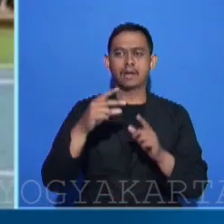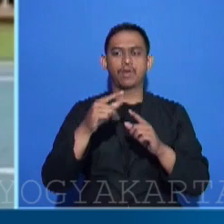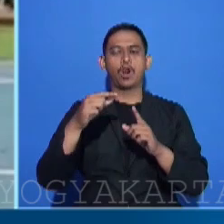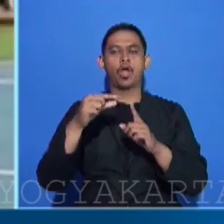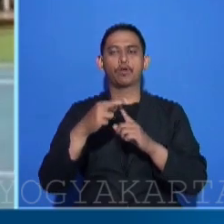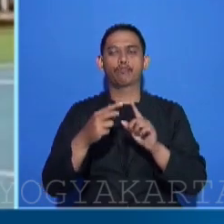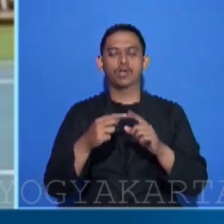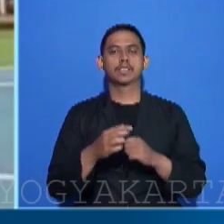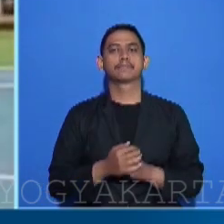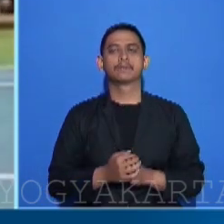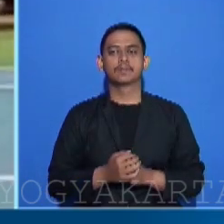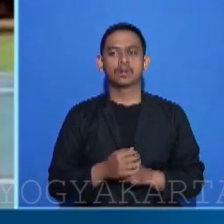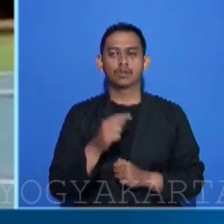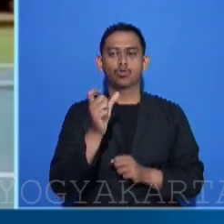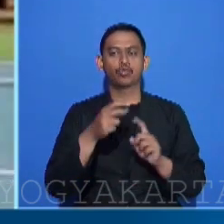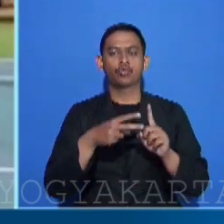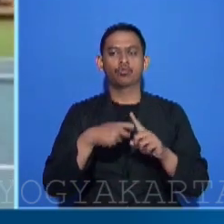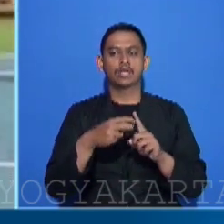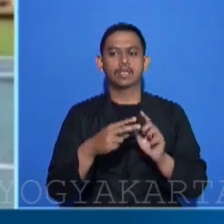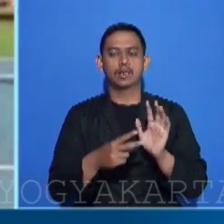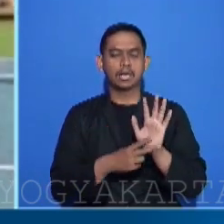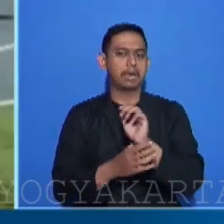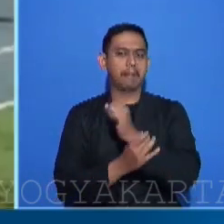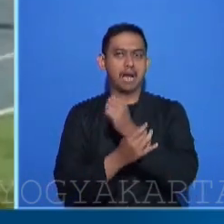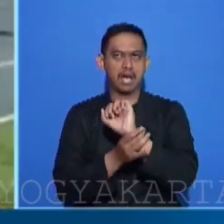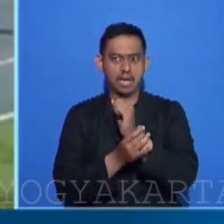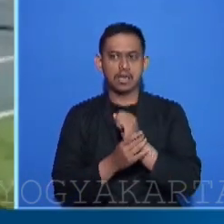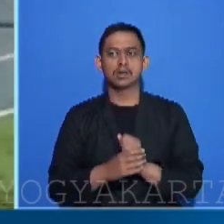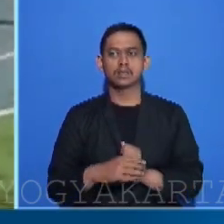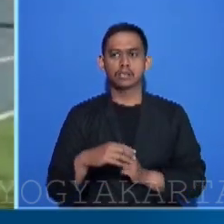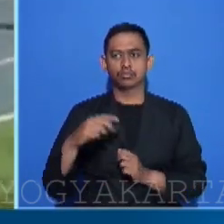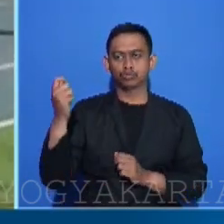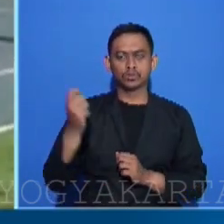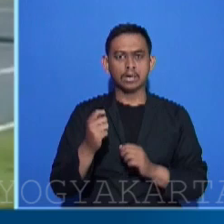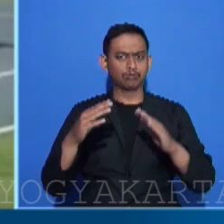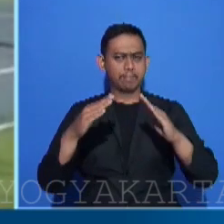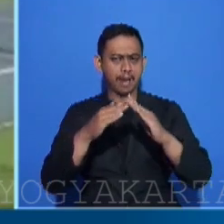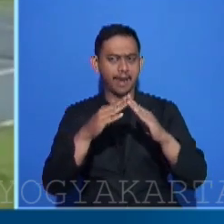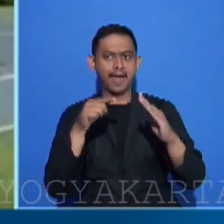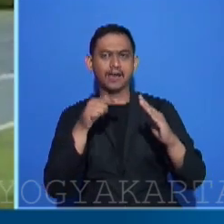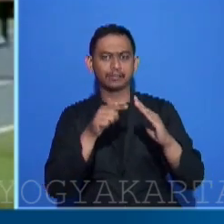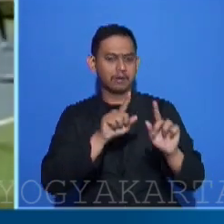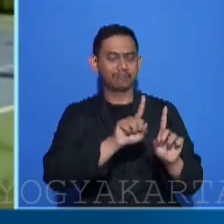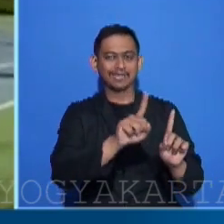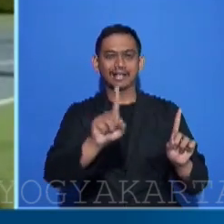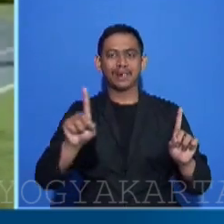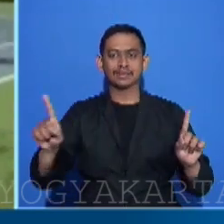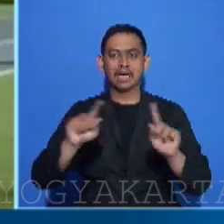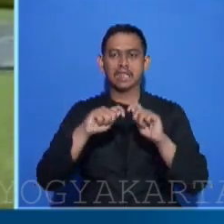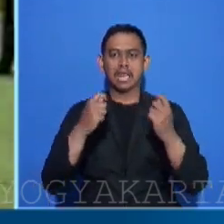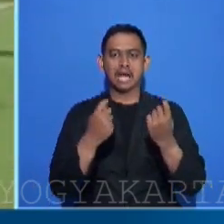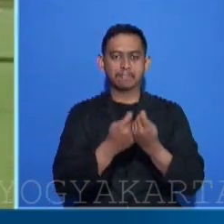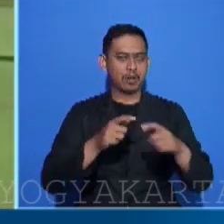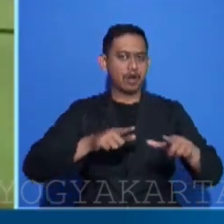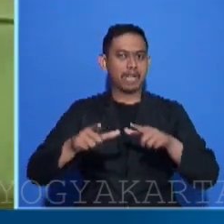terdepan serta vantenis a dan b Magelang sebagai tuan rumah pada turnamen ini masing-masing tim bertanding dalam sistem full yang